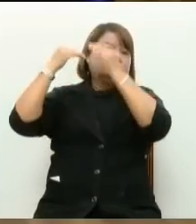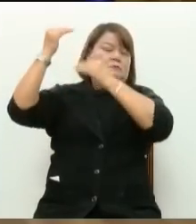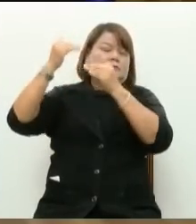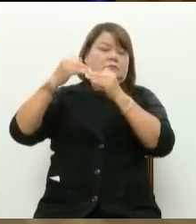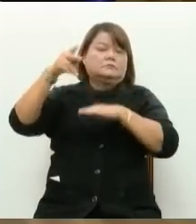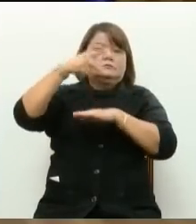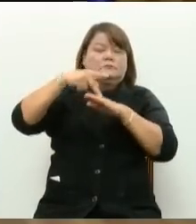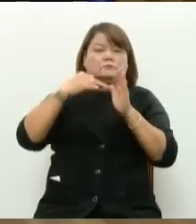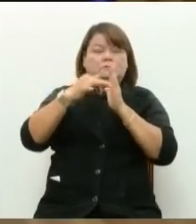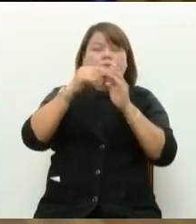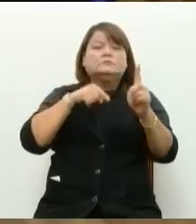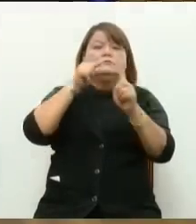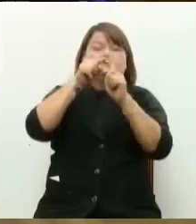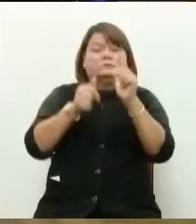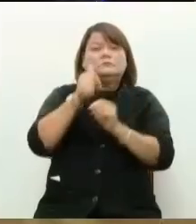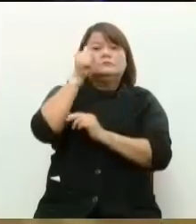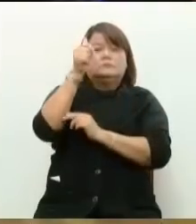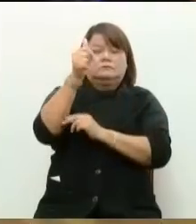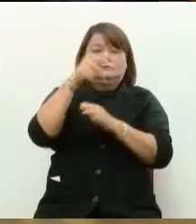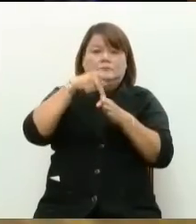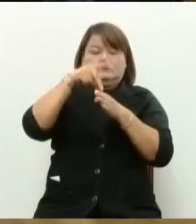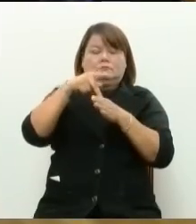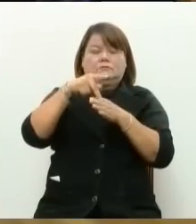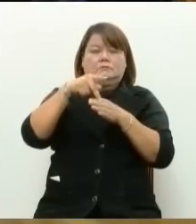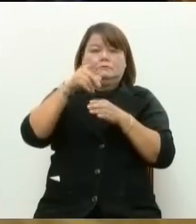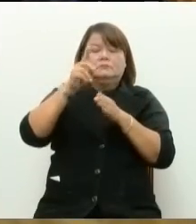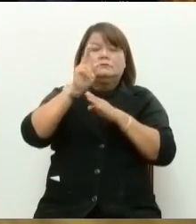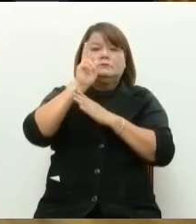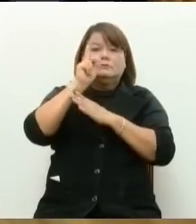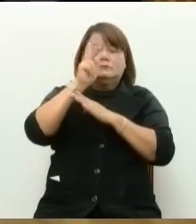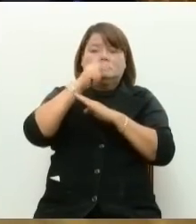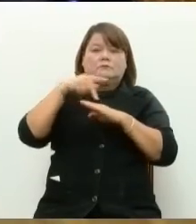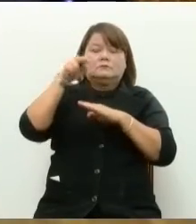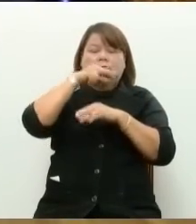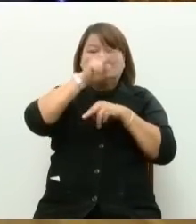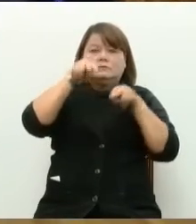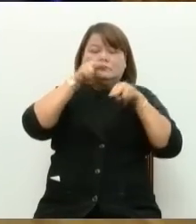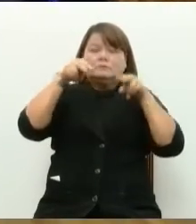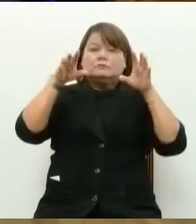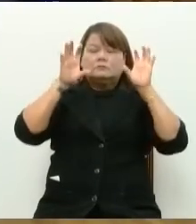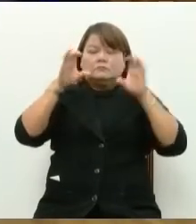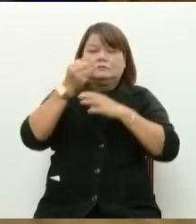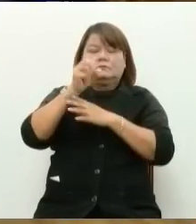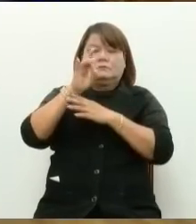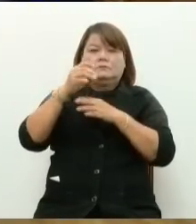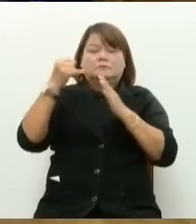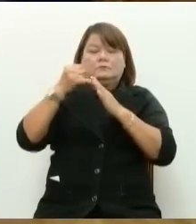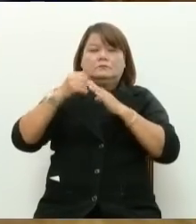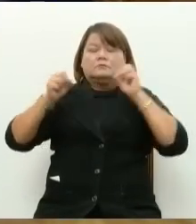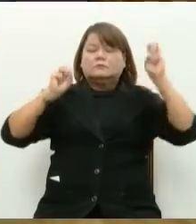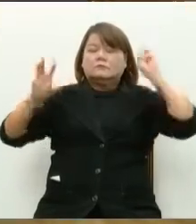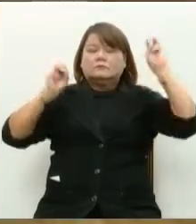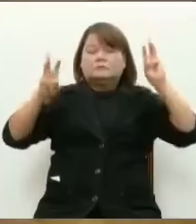าสู่ความเป็นเลิศประจำเขตตรวจราชการที่18จังหวัดนครสวรรค์พิจิตรและกำแพงเพ